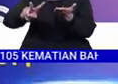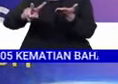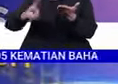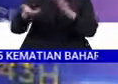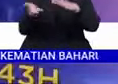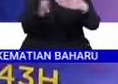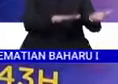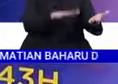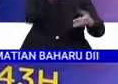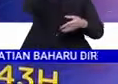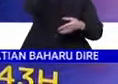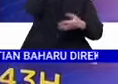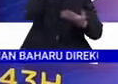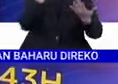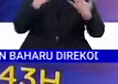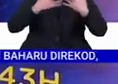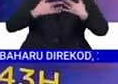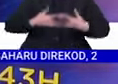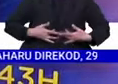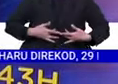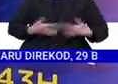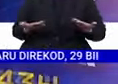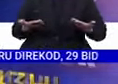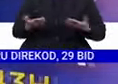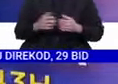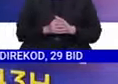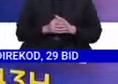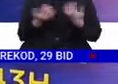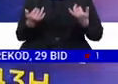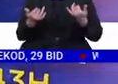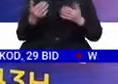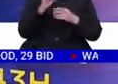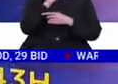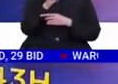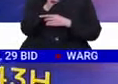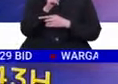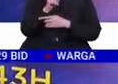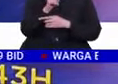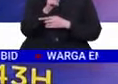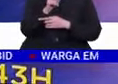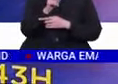escape sobat resep baju-baju semuanya Happy dia